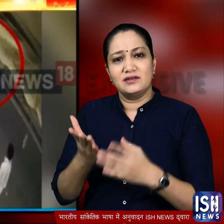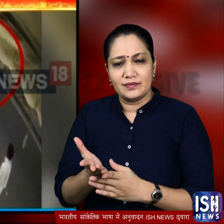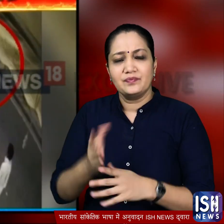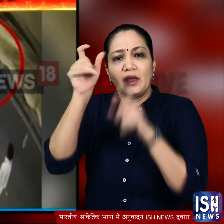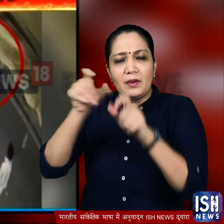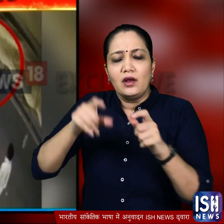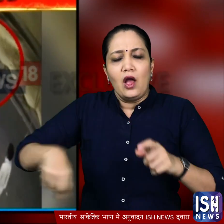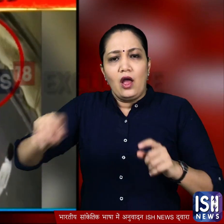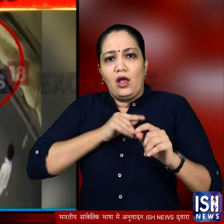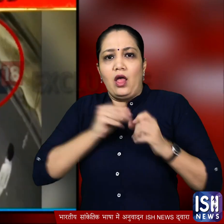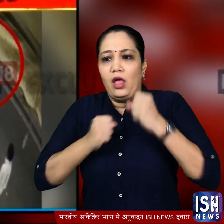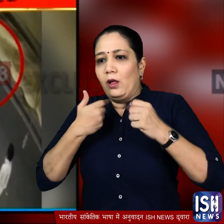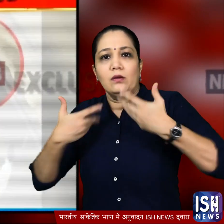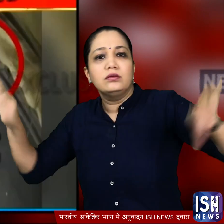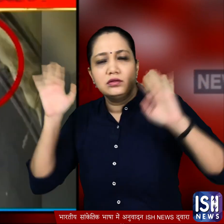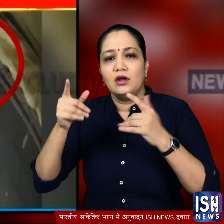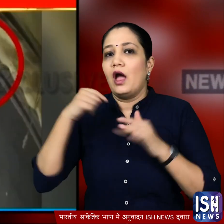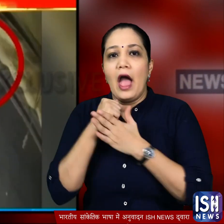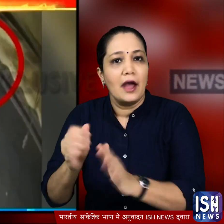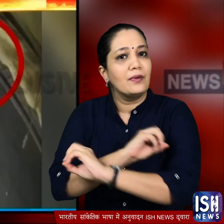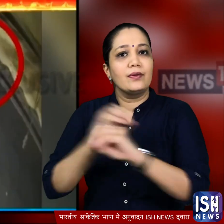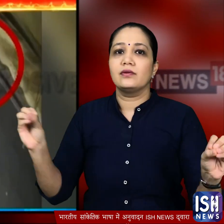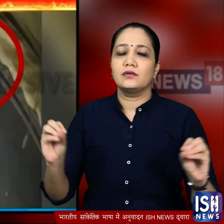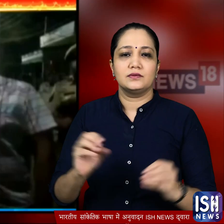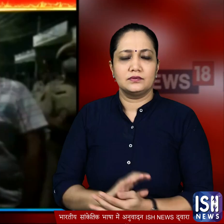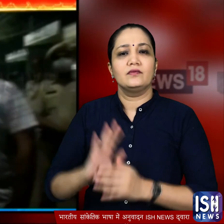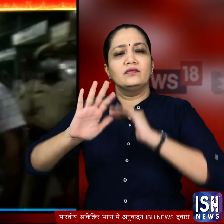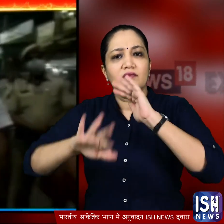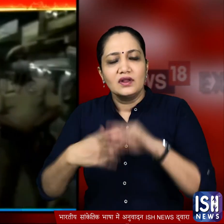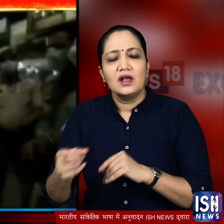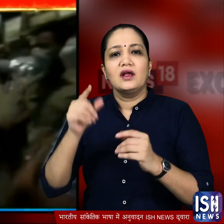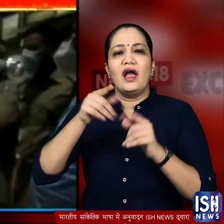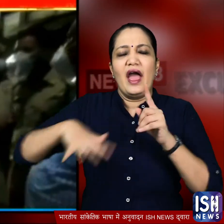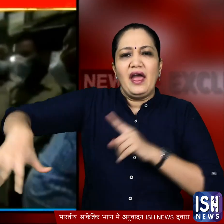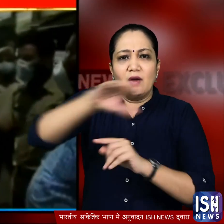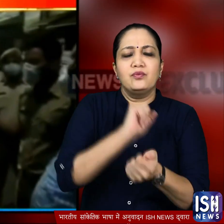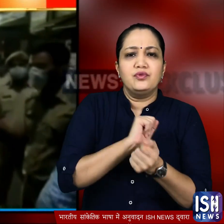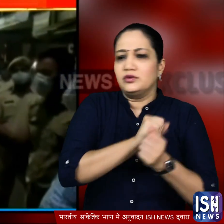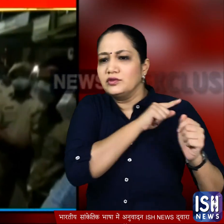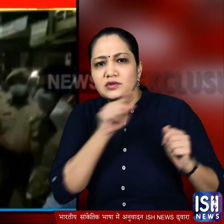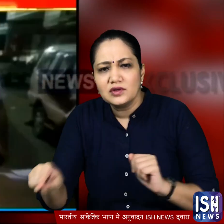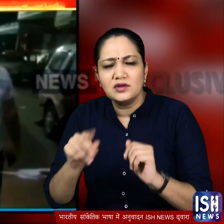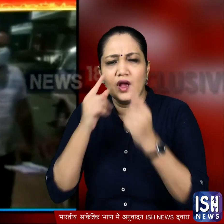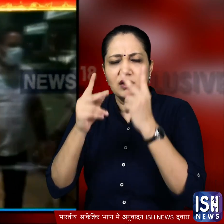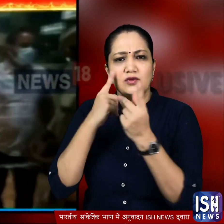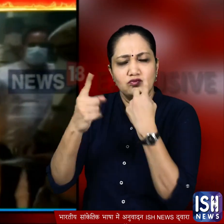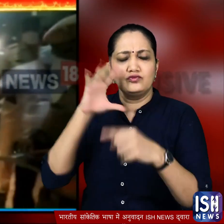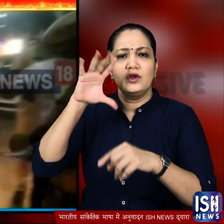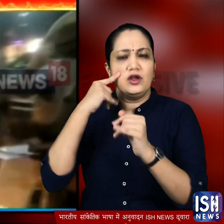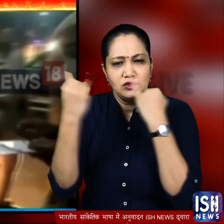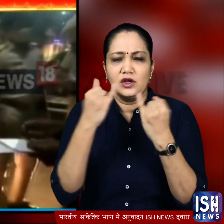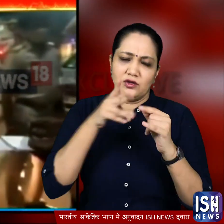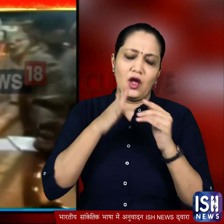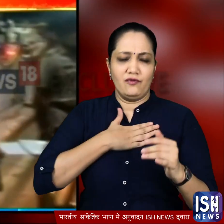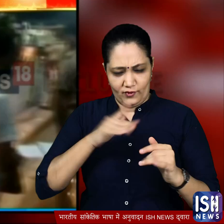देखकर आसपास के लोग वहां से भाग खड़े हुए। कोई भी मदद के लिए आगे नहीं आया। इस वारदात के बाद इलाके की पुलिस हरकत में आई और आरोपियों को